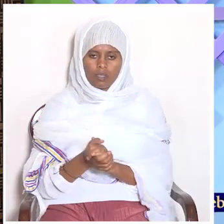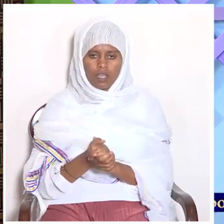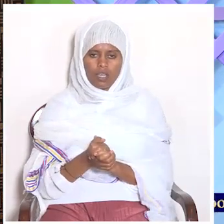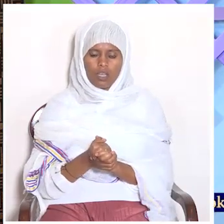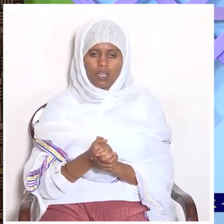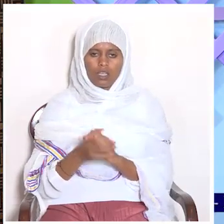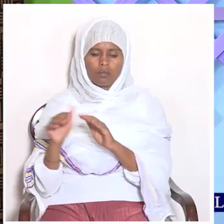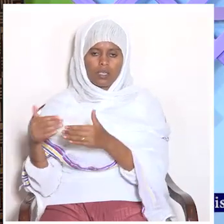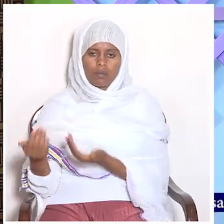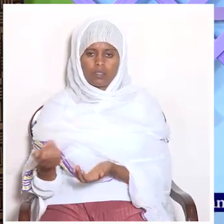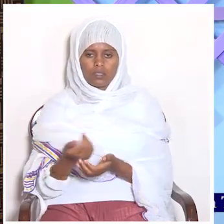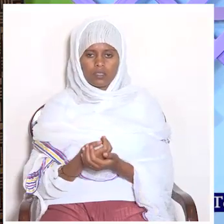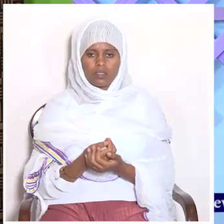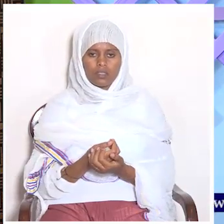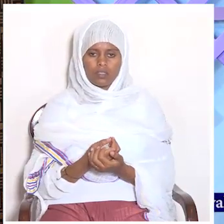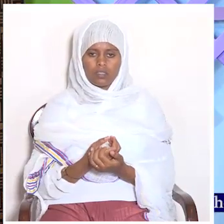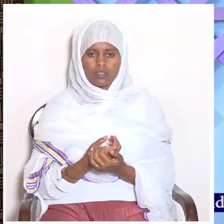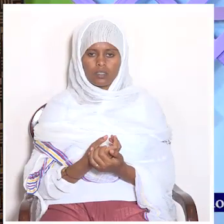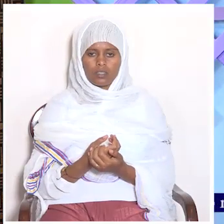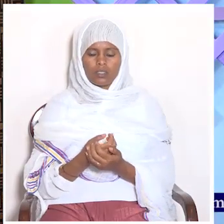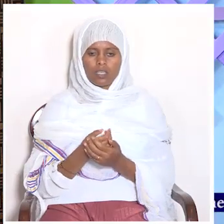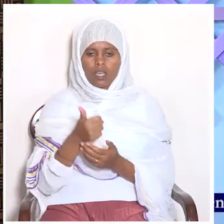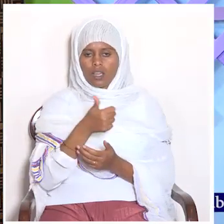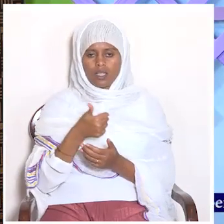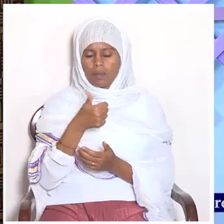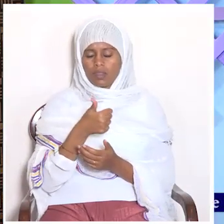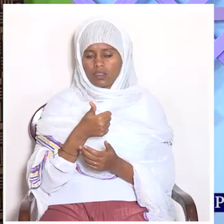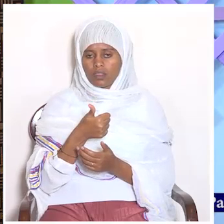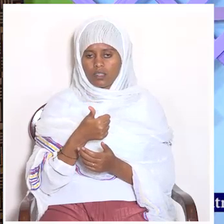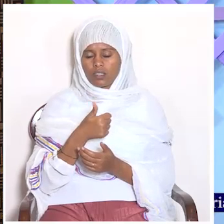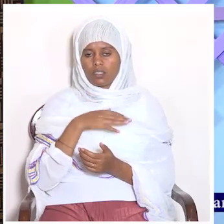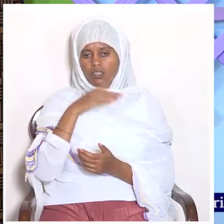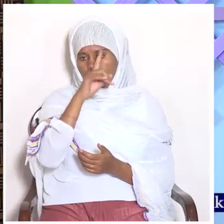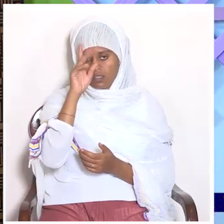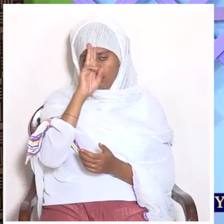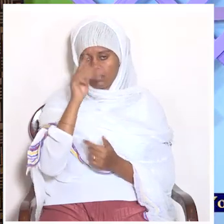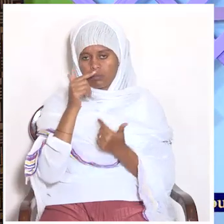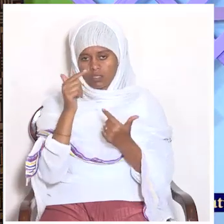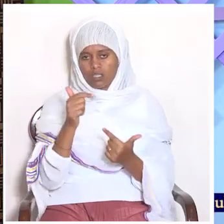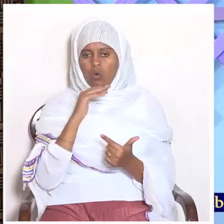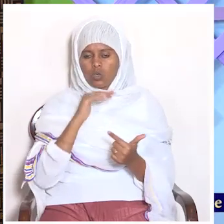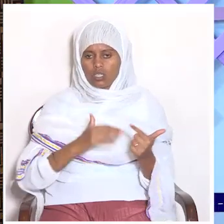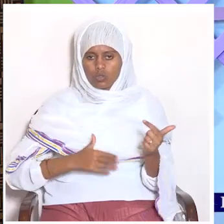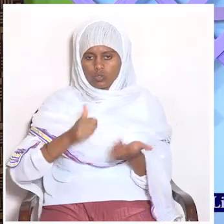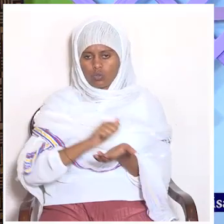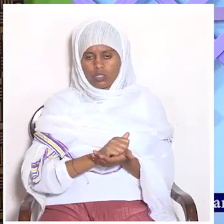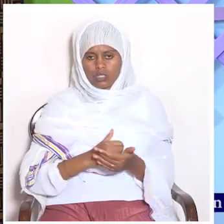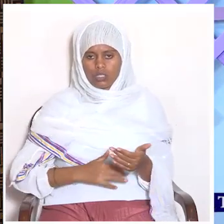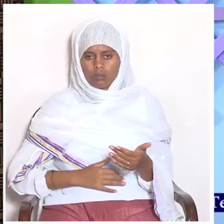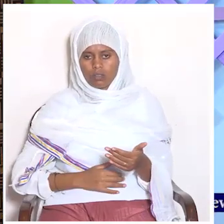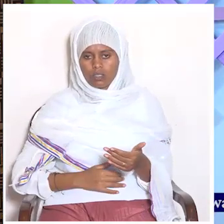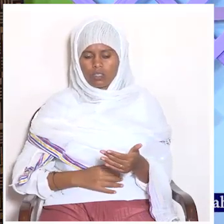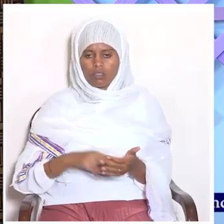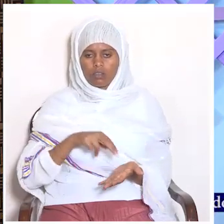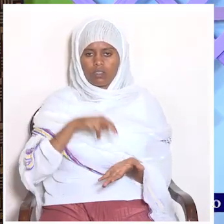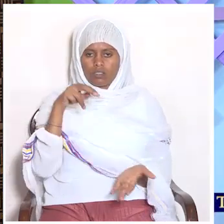دمّا سلامتا كم زهابت إرسابيت دمّا نقدس تدينجل كم زمسقناتا ودّا محسن زلّا ودّا شريكا